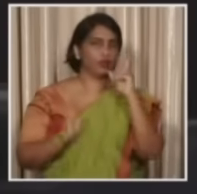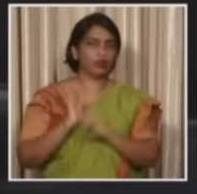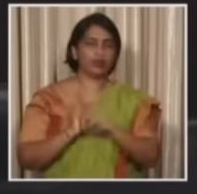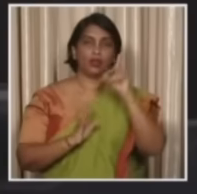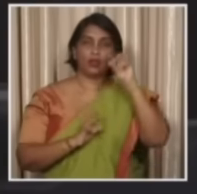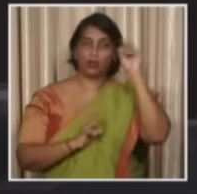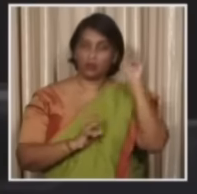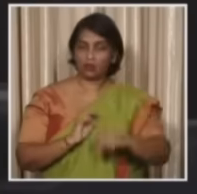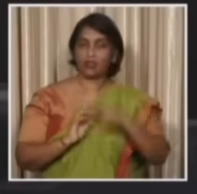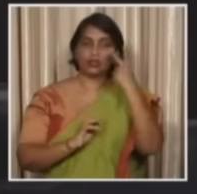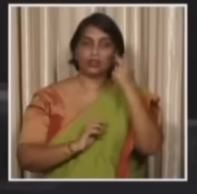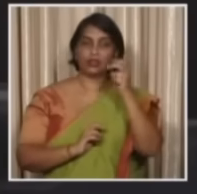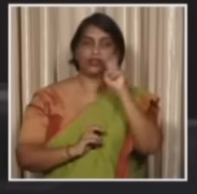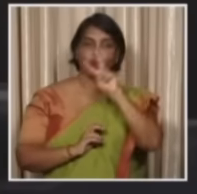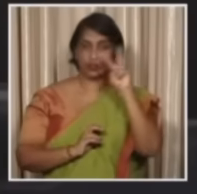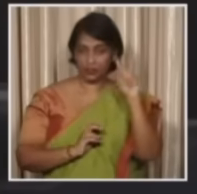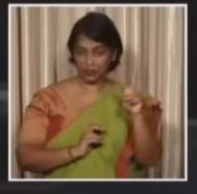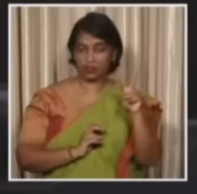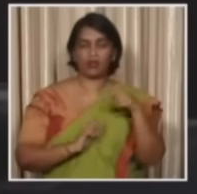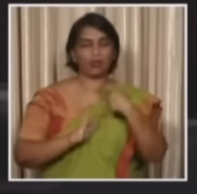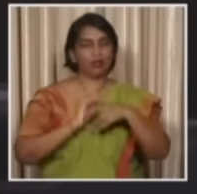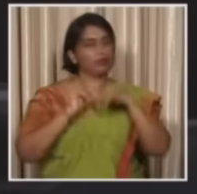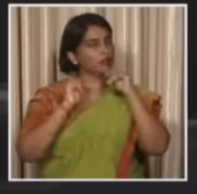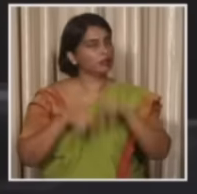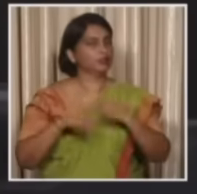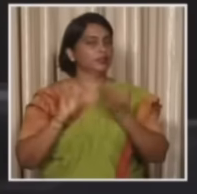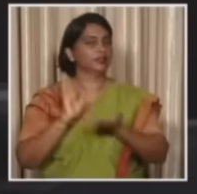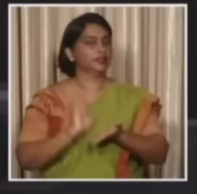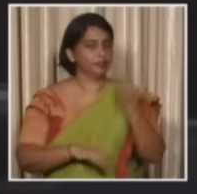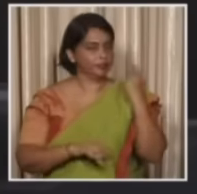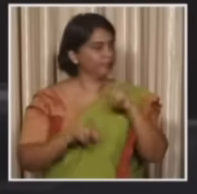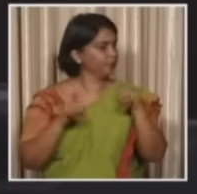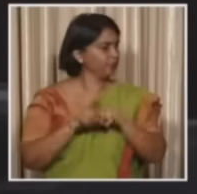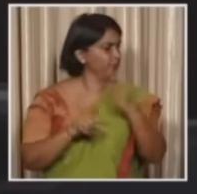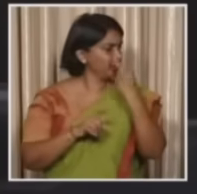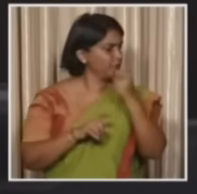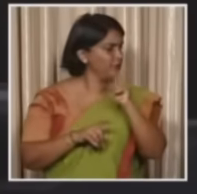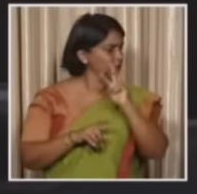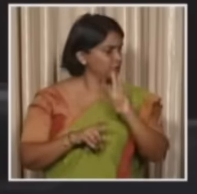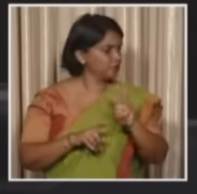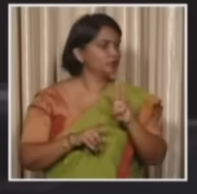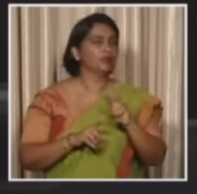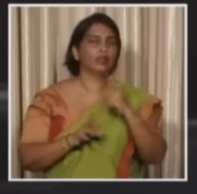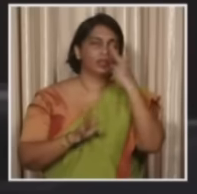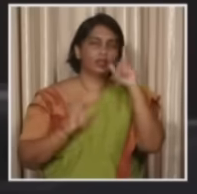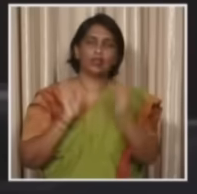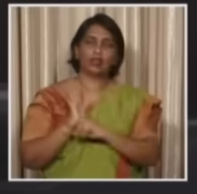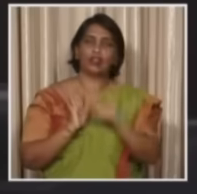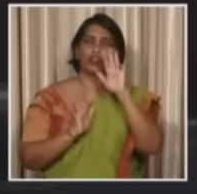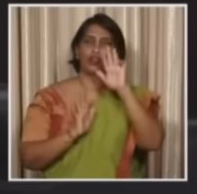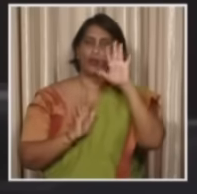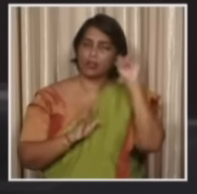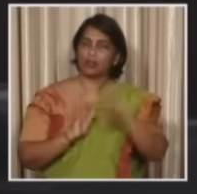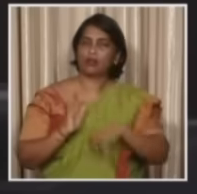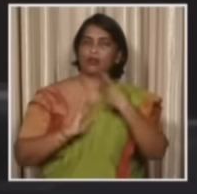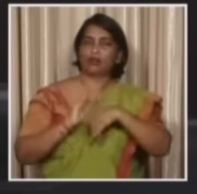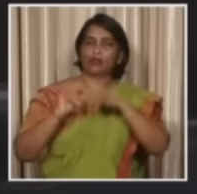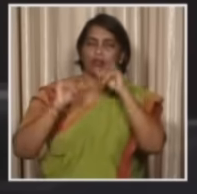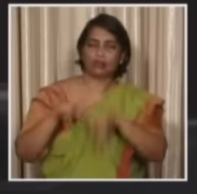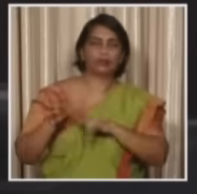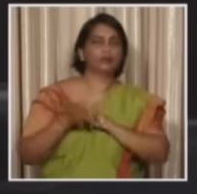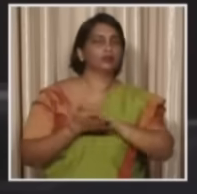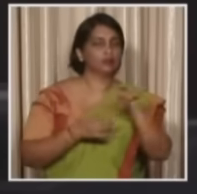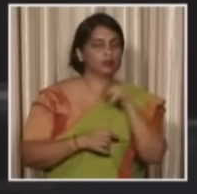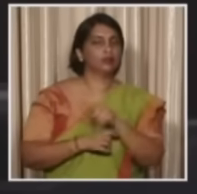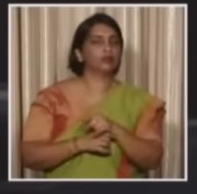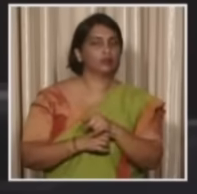311,000 2022 රට දාලා ගිහිල්ලා තියෙනවා. 2023 295,000 රට දාලා යනවා. ඒ කියන්නේ